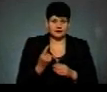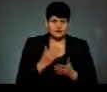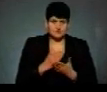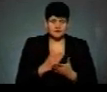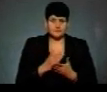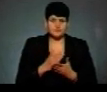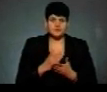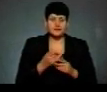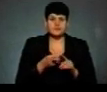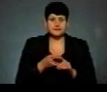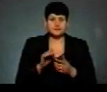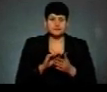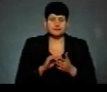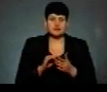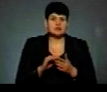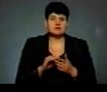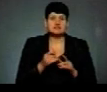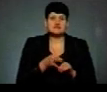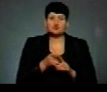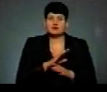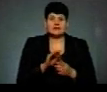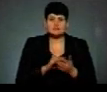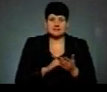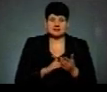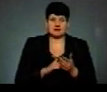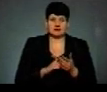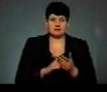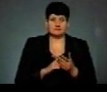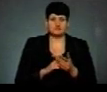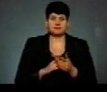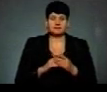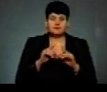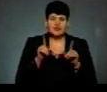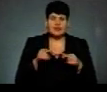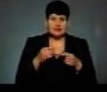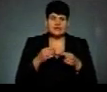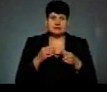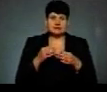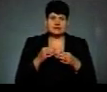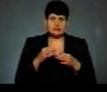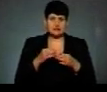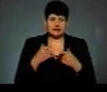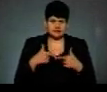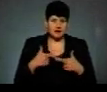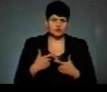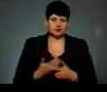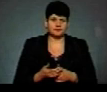у зв'язку з нескладанням ліцензійного іспиту. Тому тут є і плюс навіть такого підходу, ну, скажімо, з високою